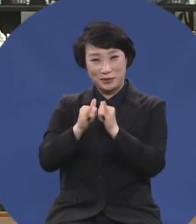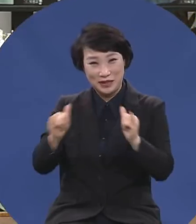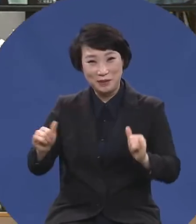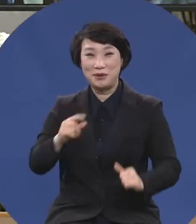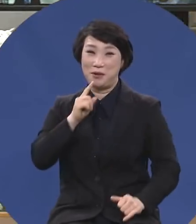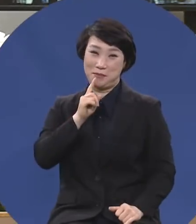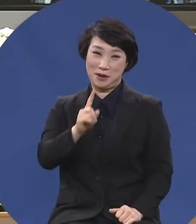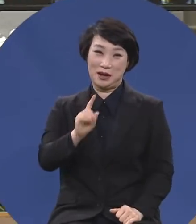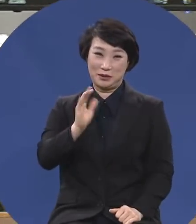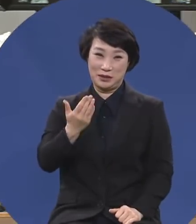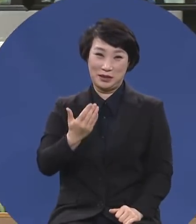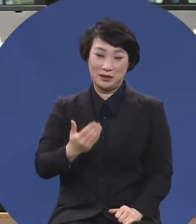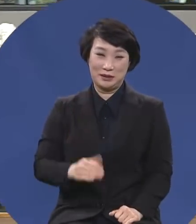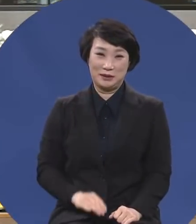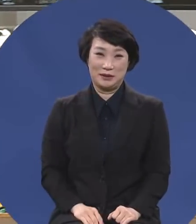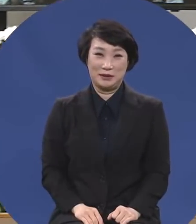사람이랍니다.